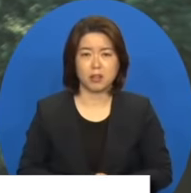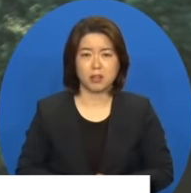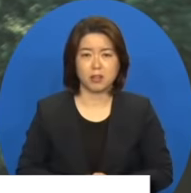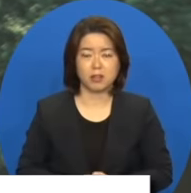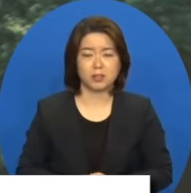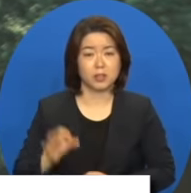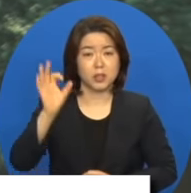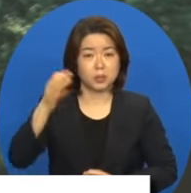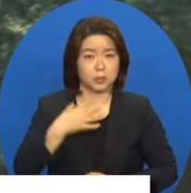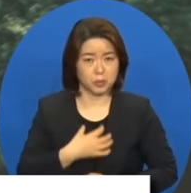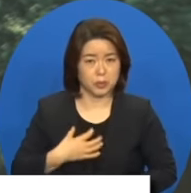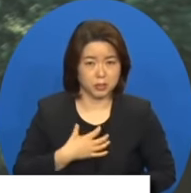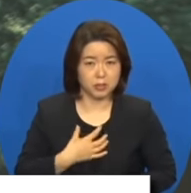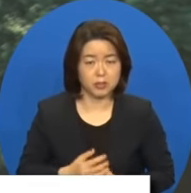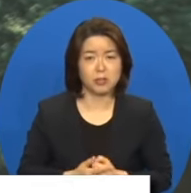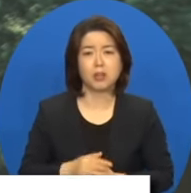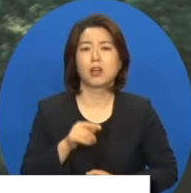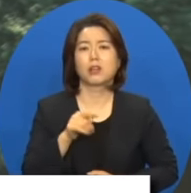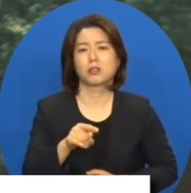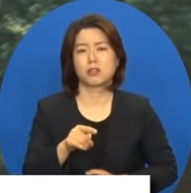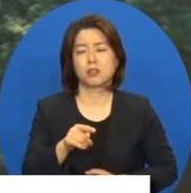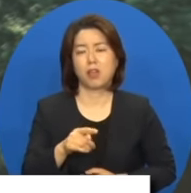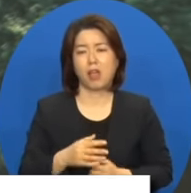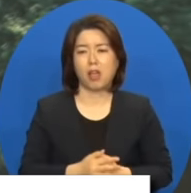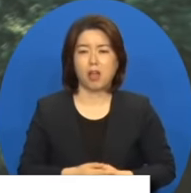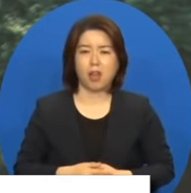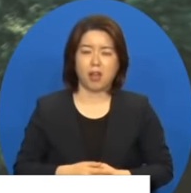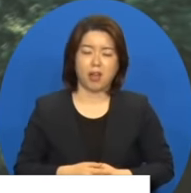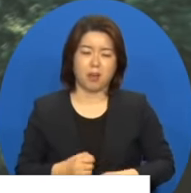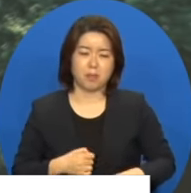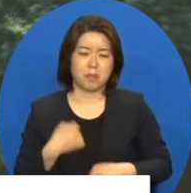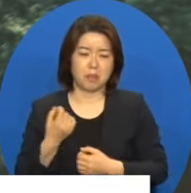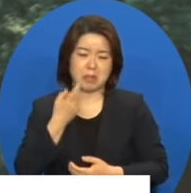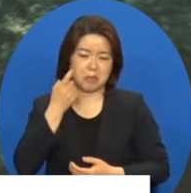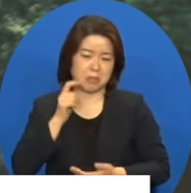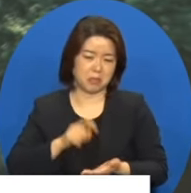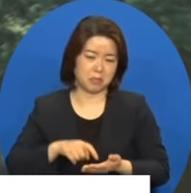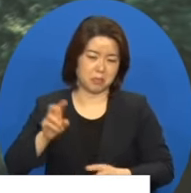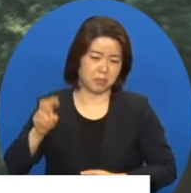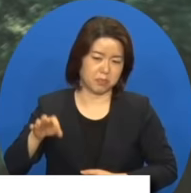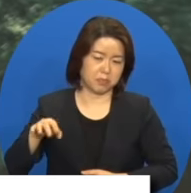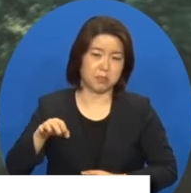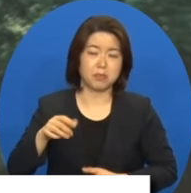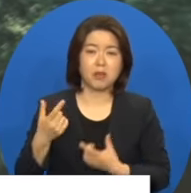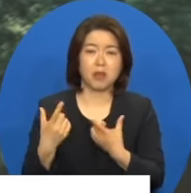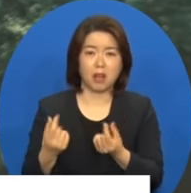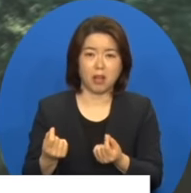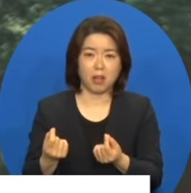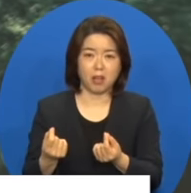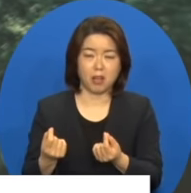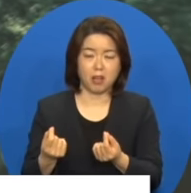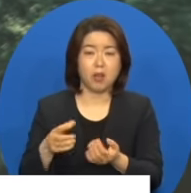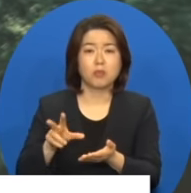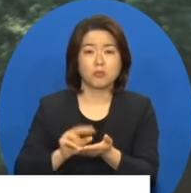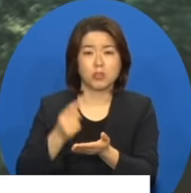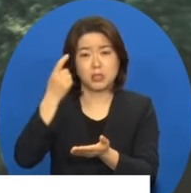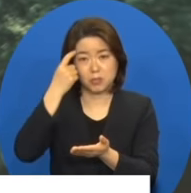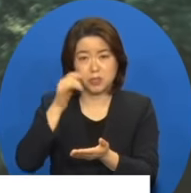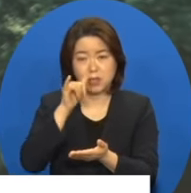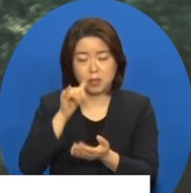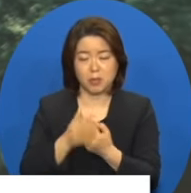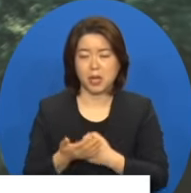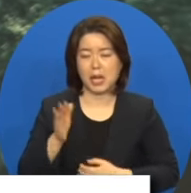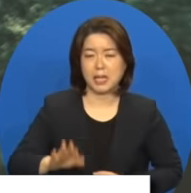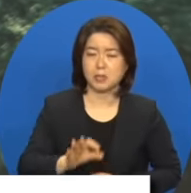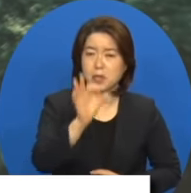돈 걱정, 아 그건 정말 한가한 이야기처럼 여겨질 수도 있습니다. 그러나 여러분, 돈 걱정 하나가 안